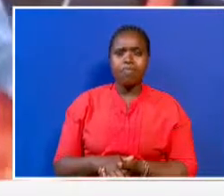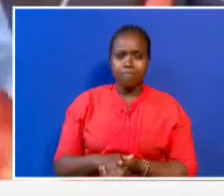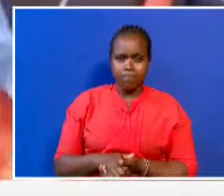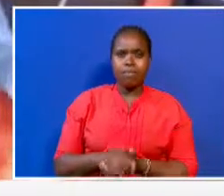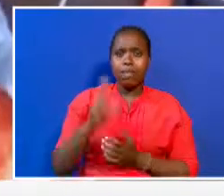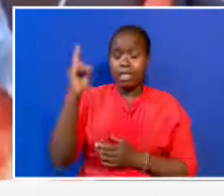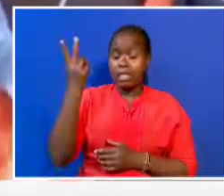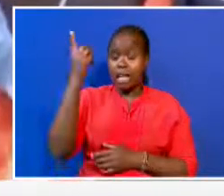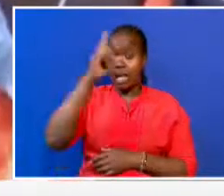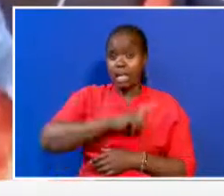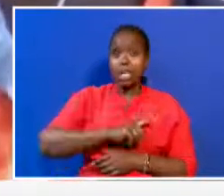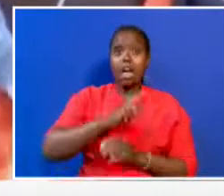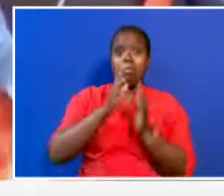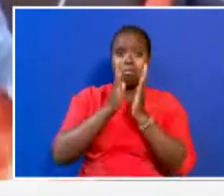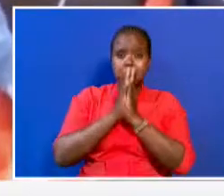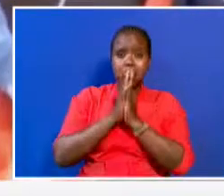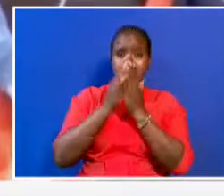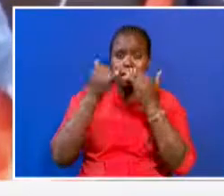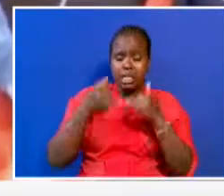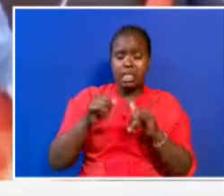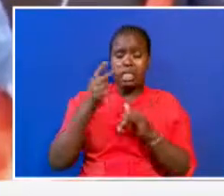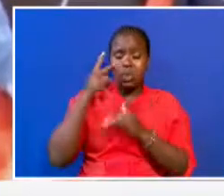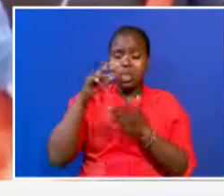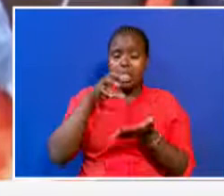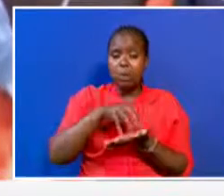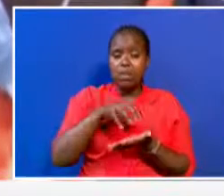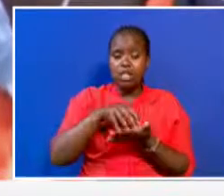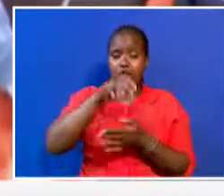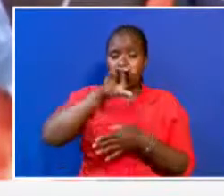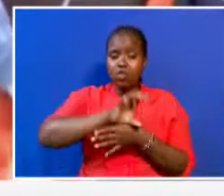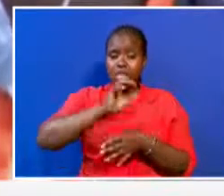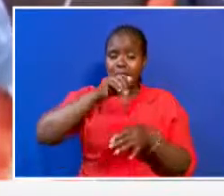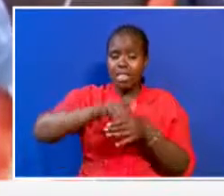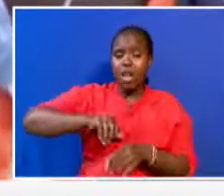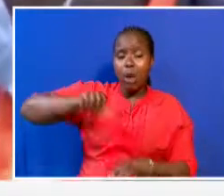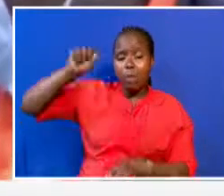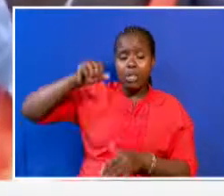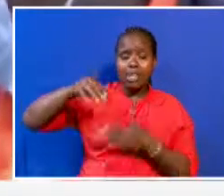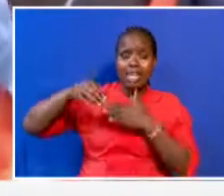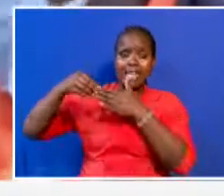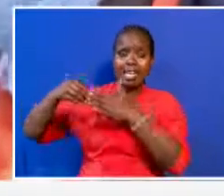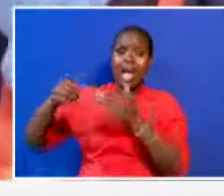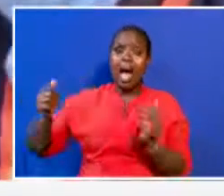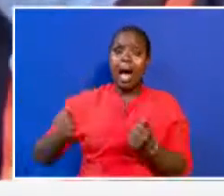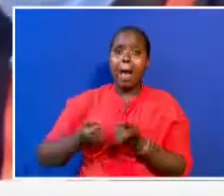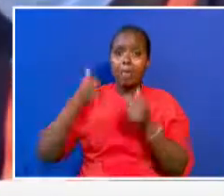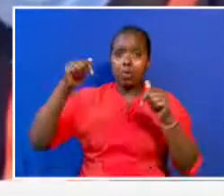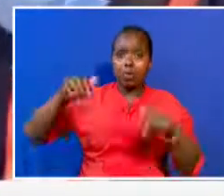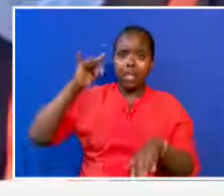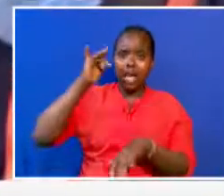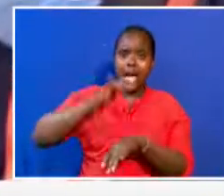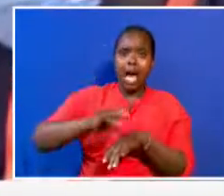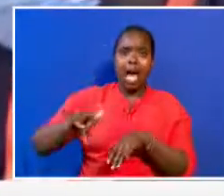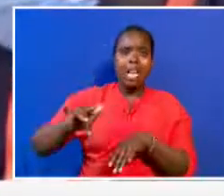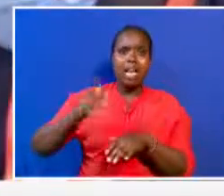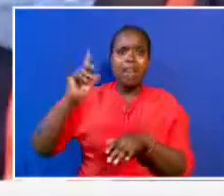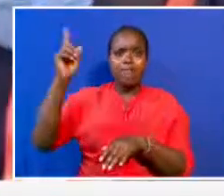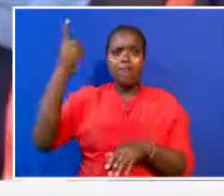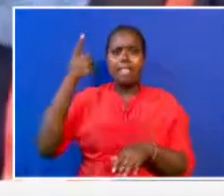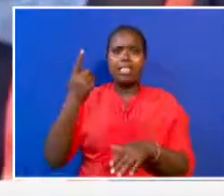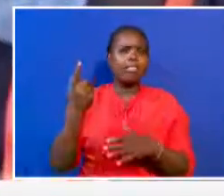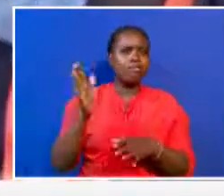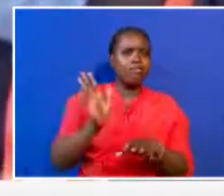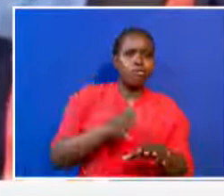Siku ya pili ya mkutano mkuu wa kujadili nafasi ya kanisa katika masuala ya siasa na uongozi iling'oa nanga mapema hii leo kwa tumbuizo katika mandhari